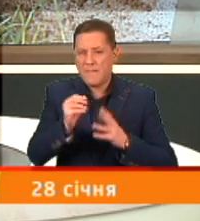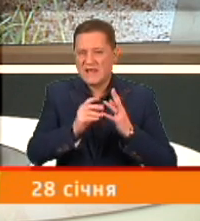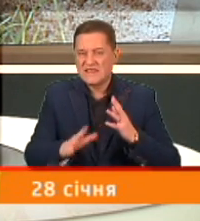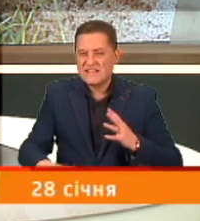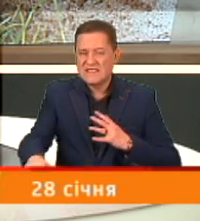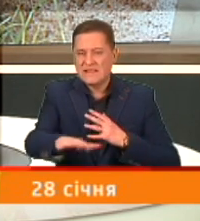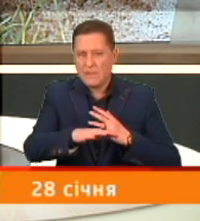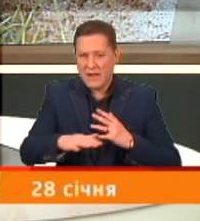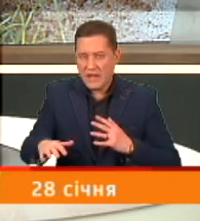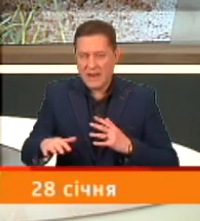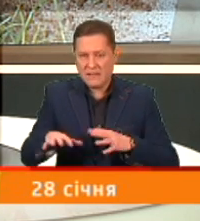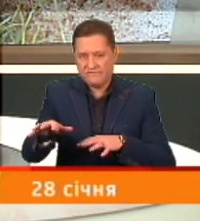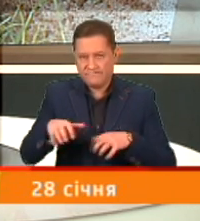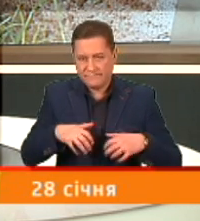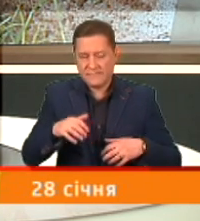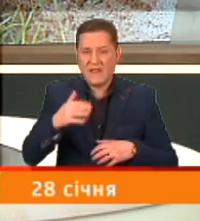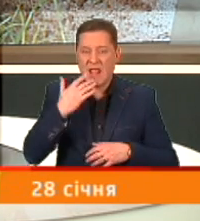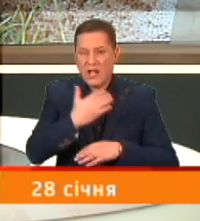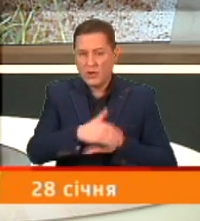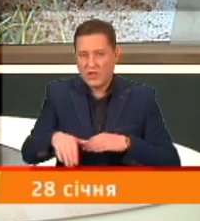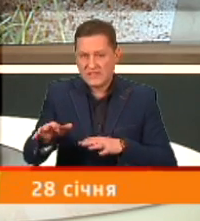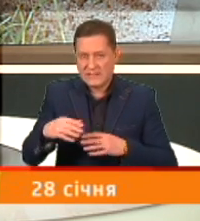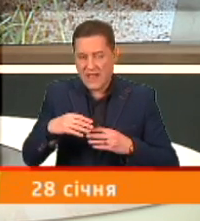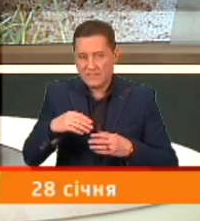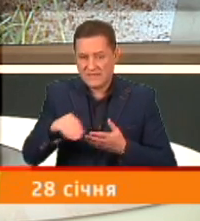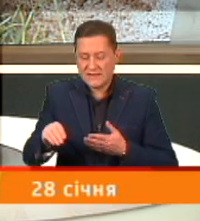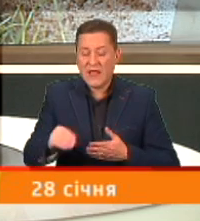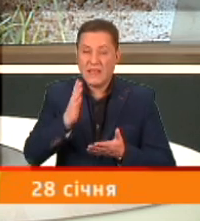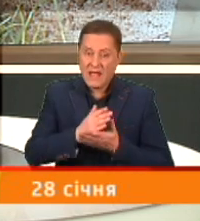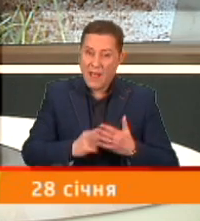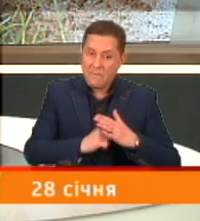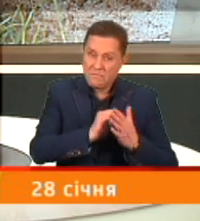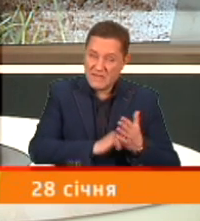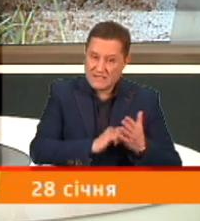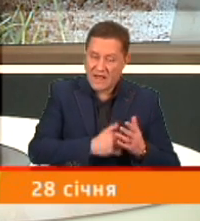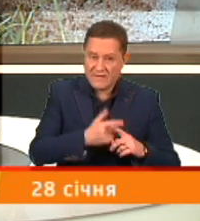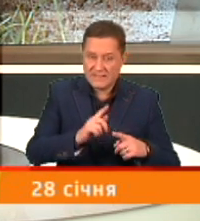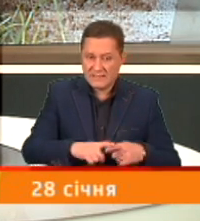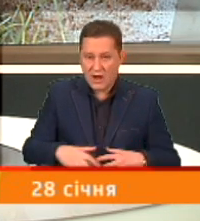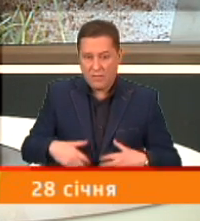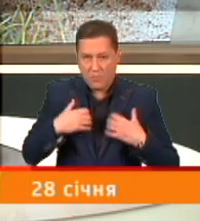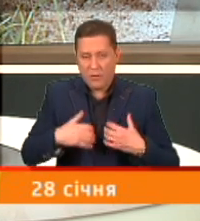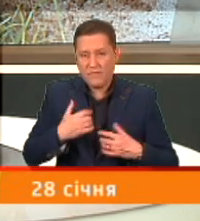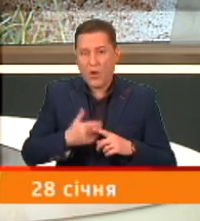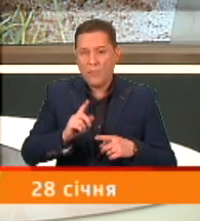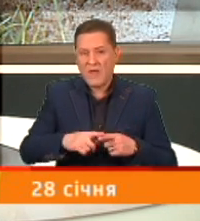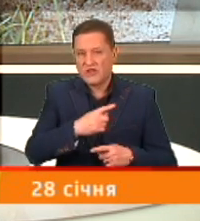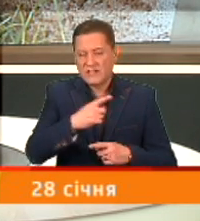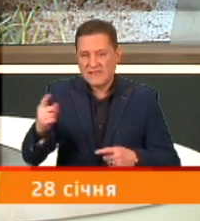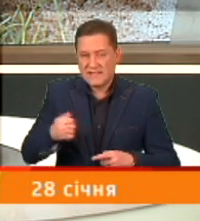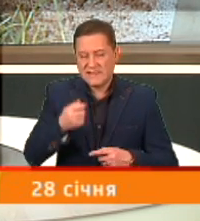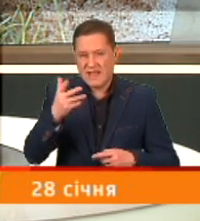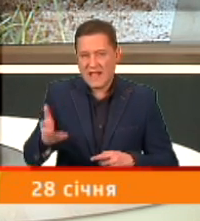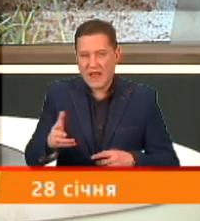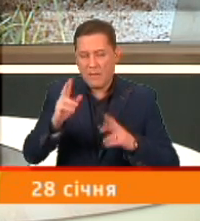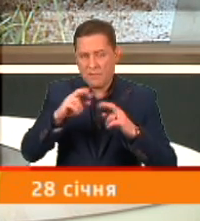скуплять іноземці та агрохолдинги. Чи є підстави для цих побоювань? У першій серії спецпроекту «За-проти» Яна Брензей